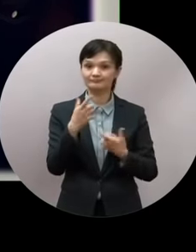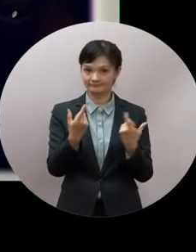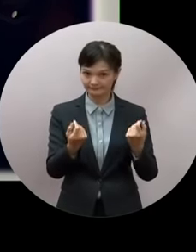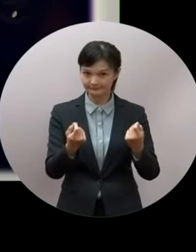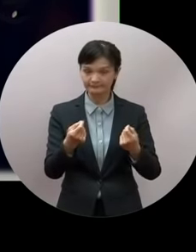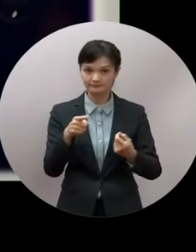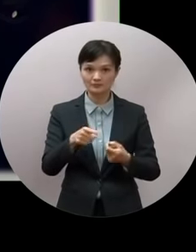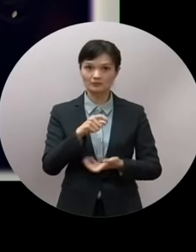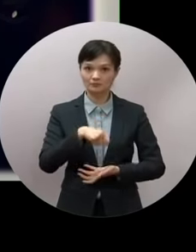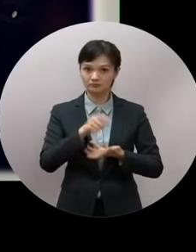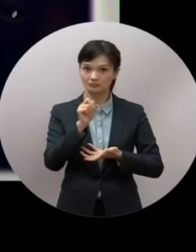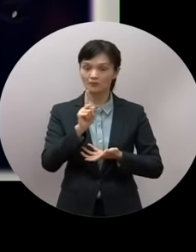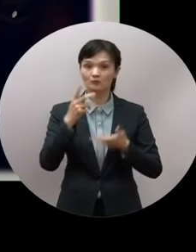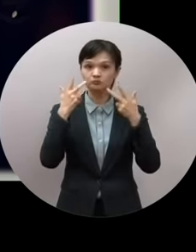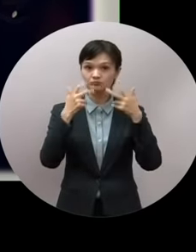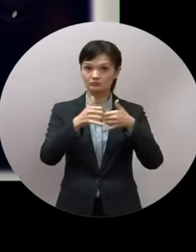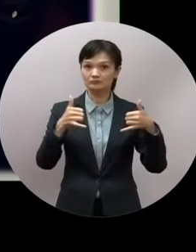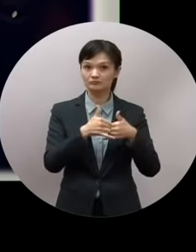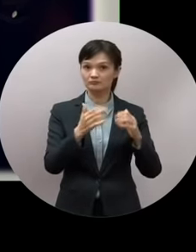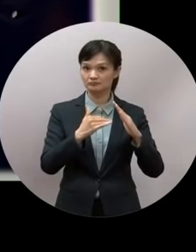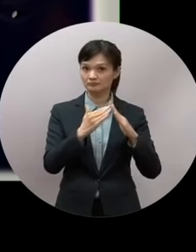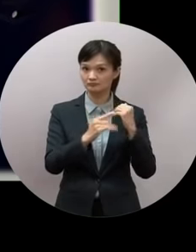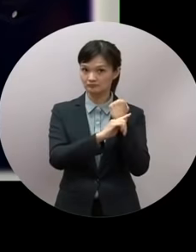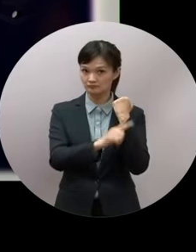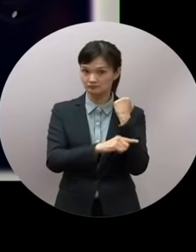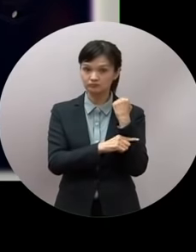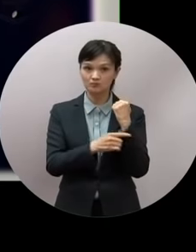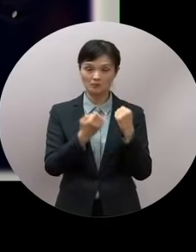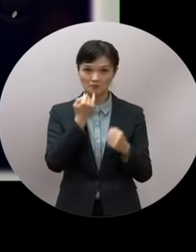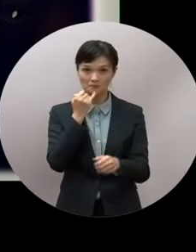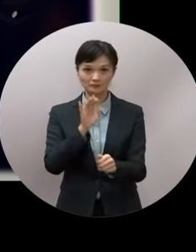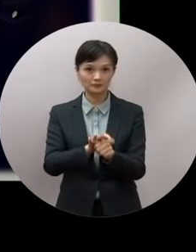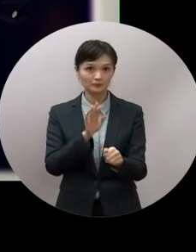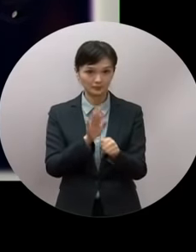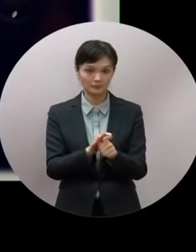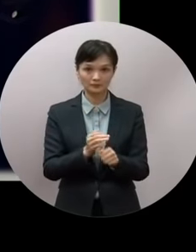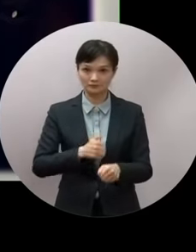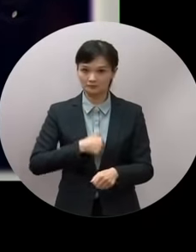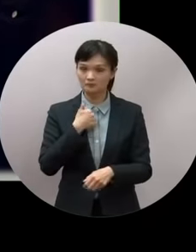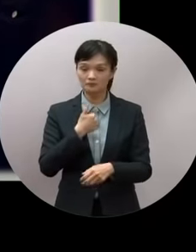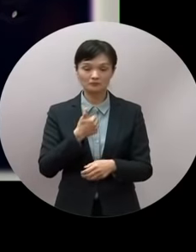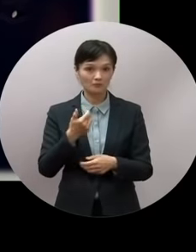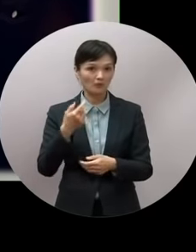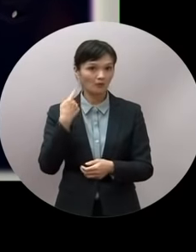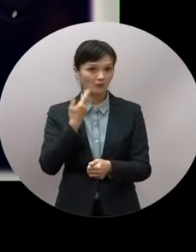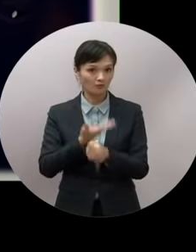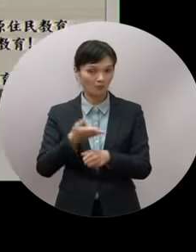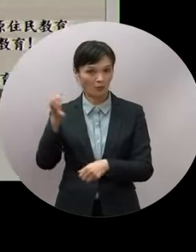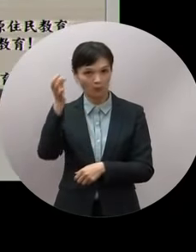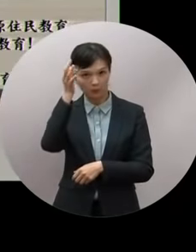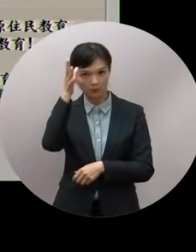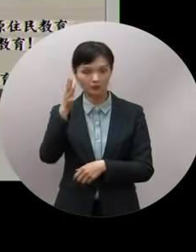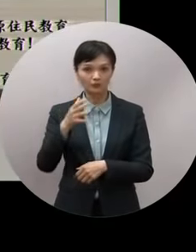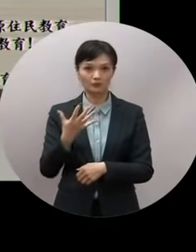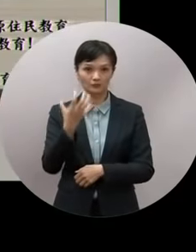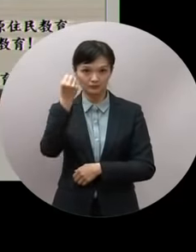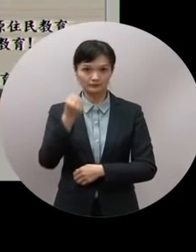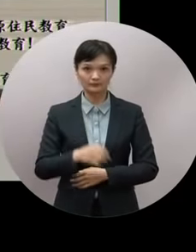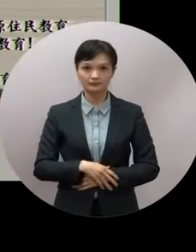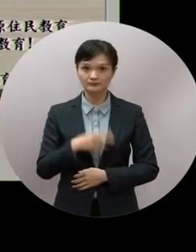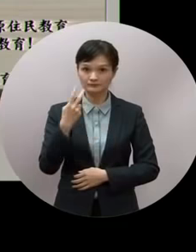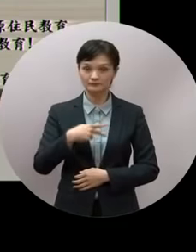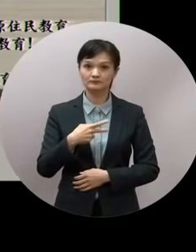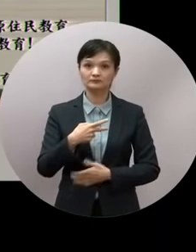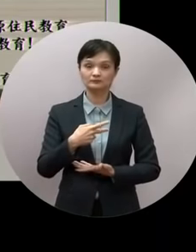校法是原住民族首次能够实现族群的教育自觉权。国立台中教育大学